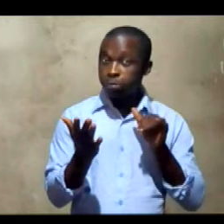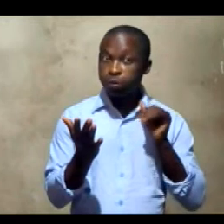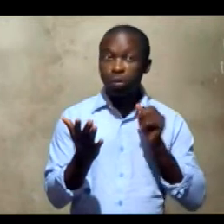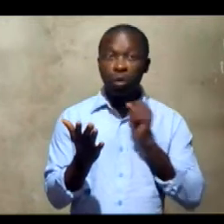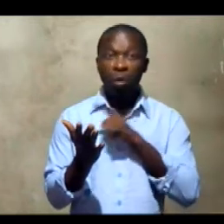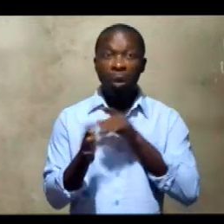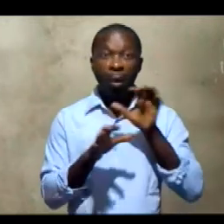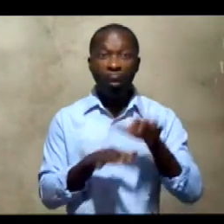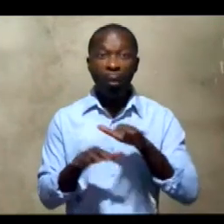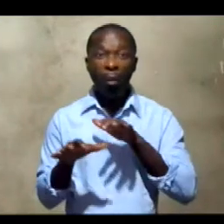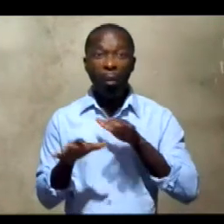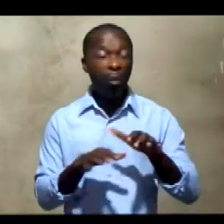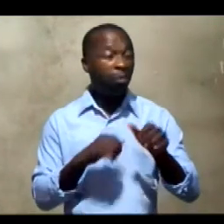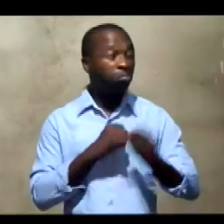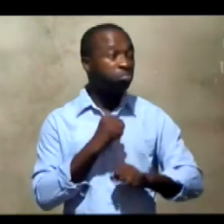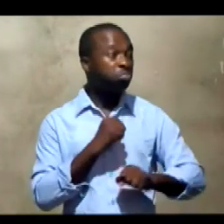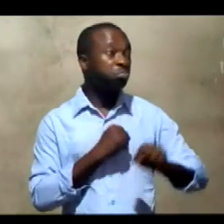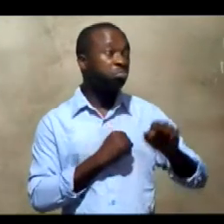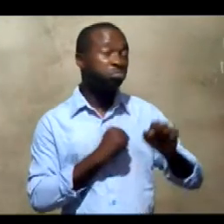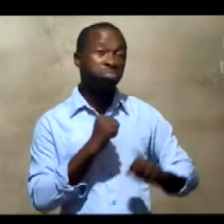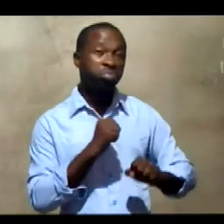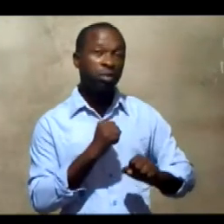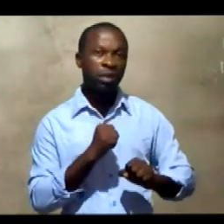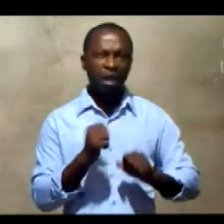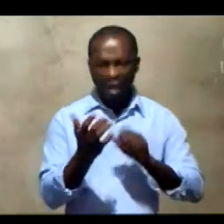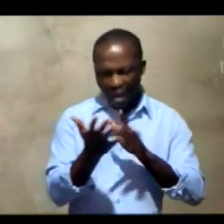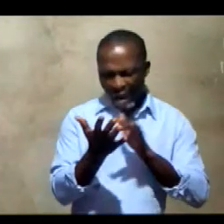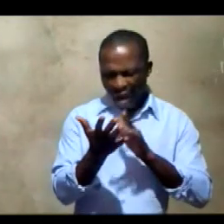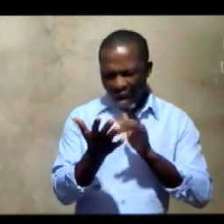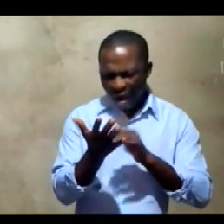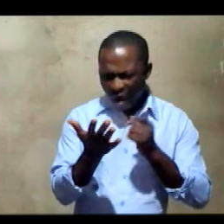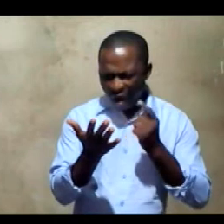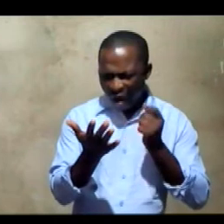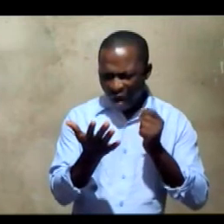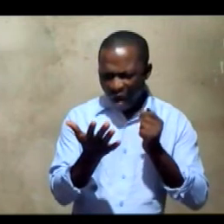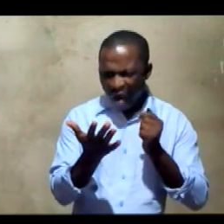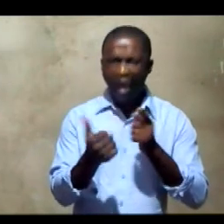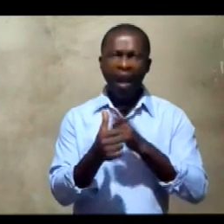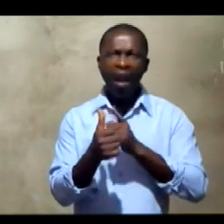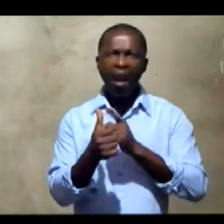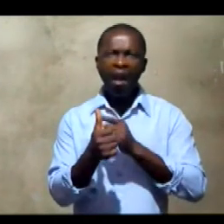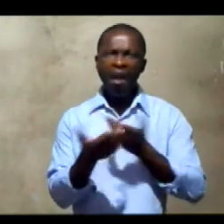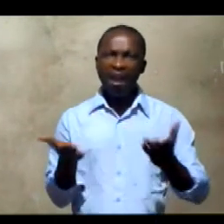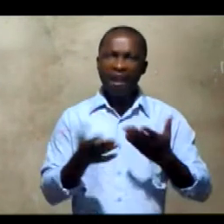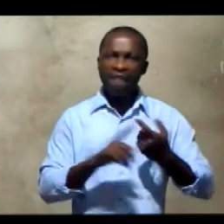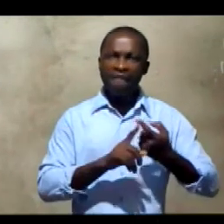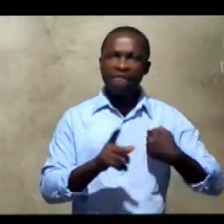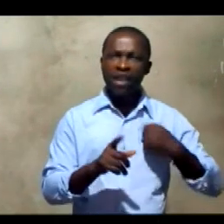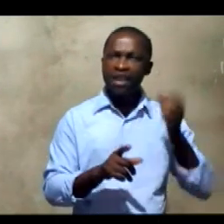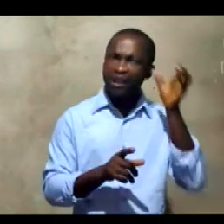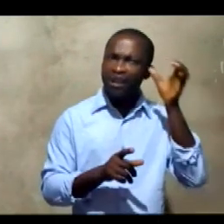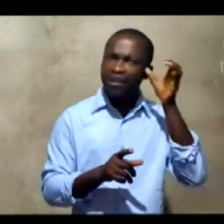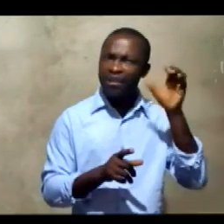de nationalité congolaise et d'autres nationalités. Ces présumés escrocs ont pour la